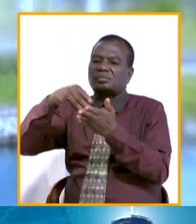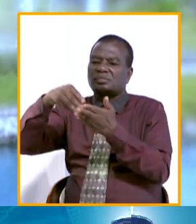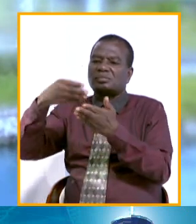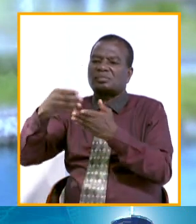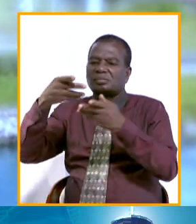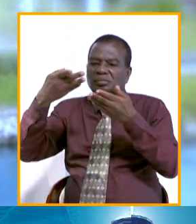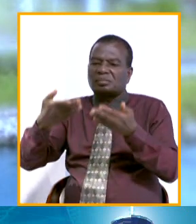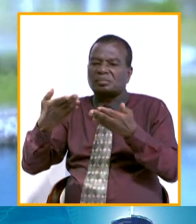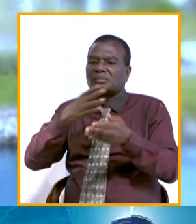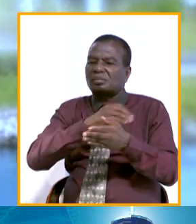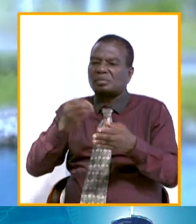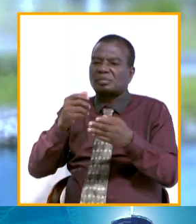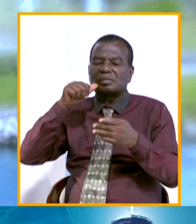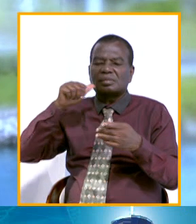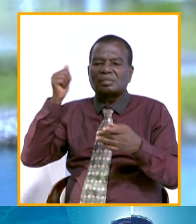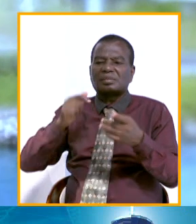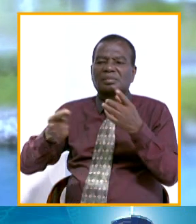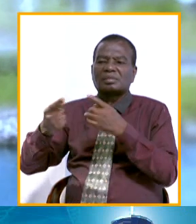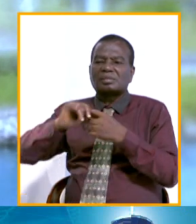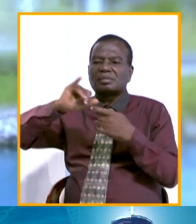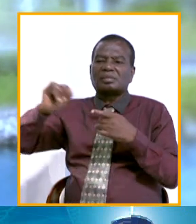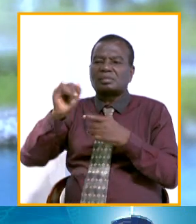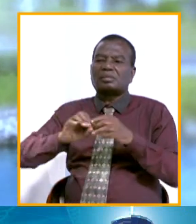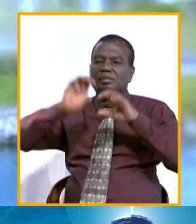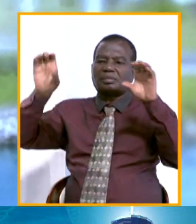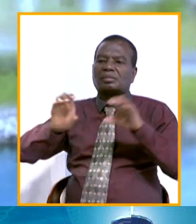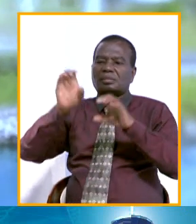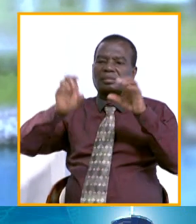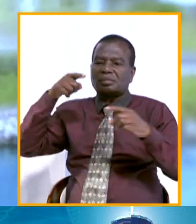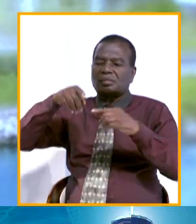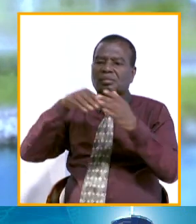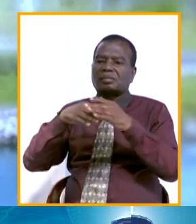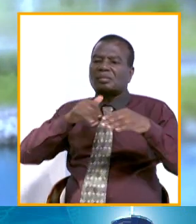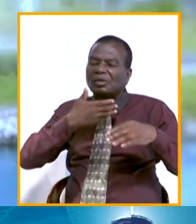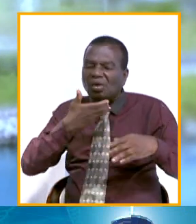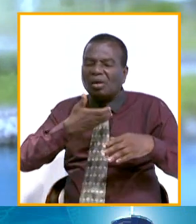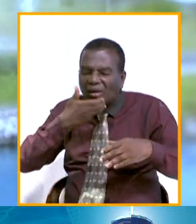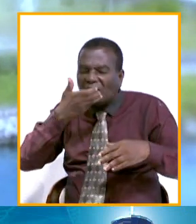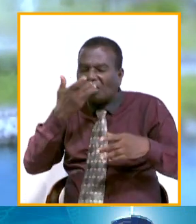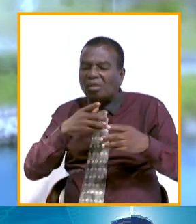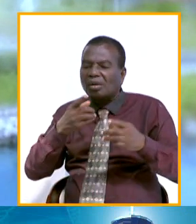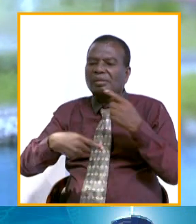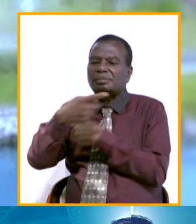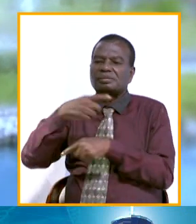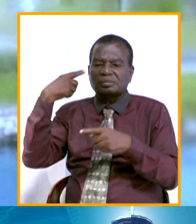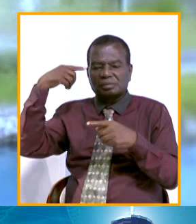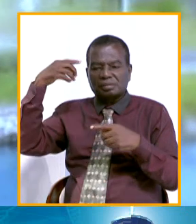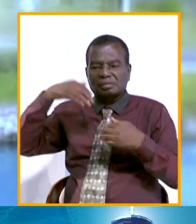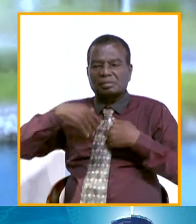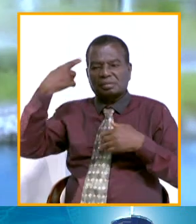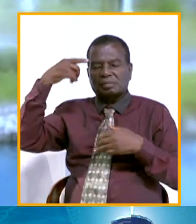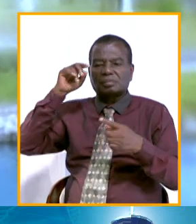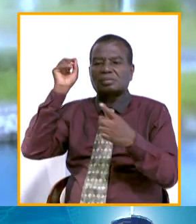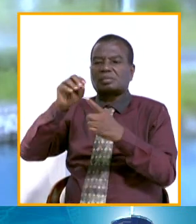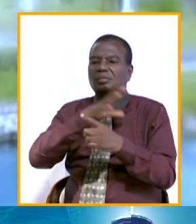morts chaque année. Hier jeudi, on a célébré la journée mondiale de lutte contre la tuberculose, une journée qui a pour but de